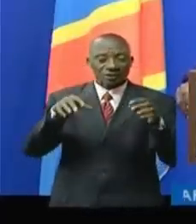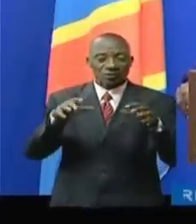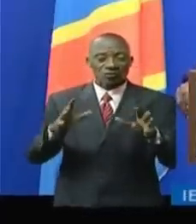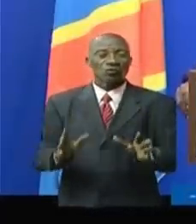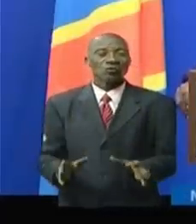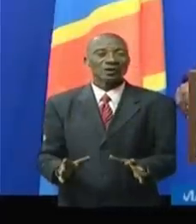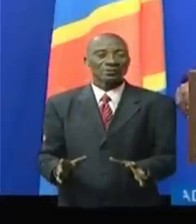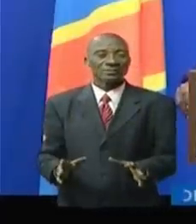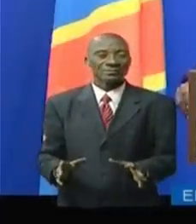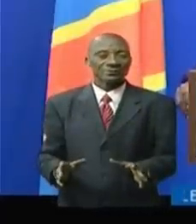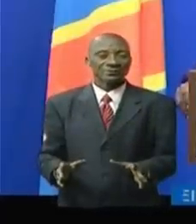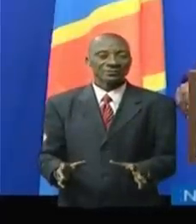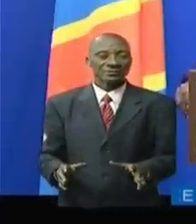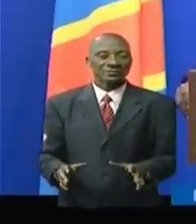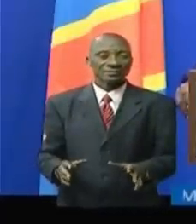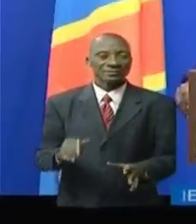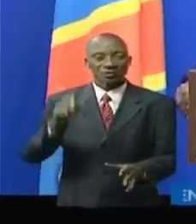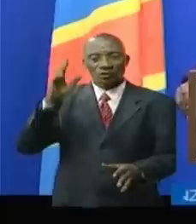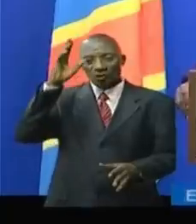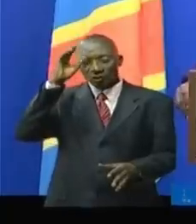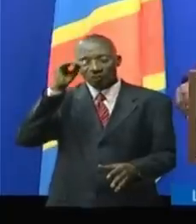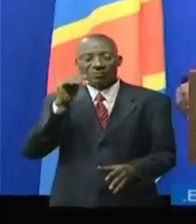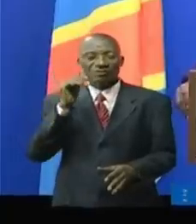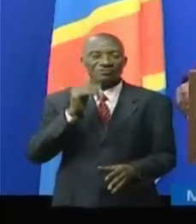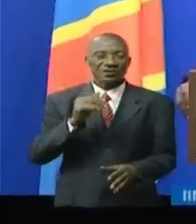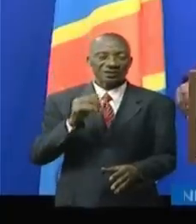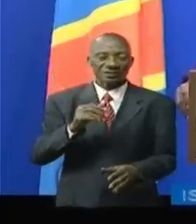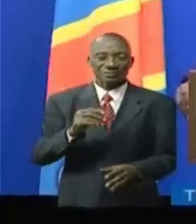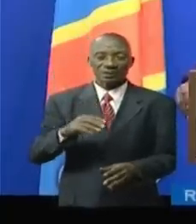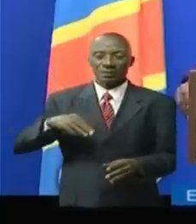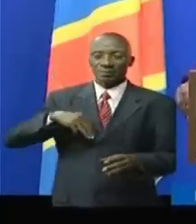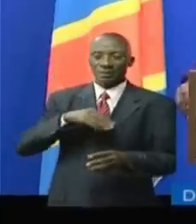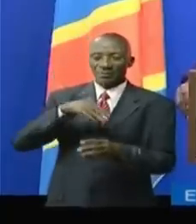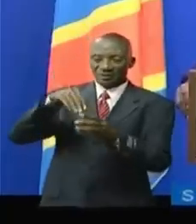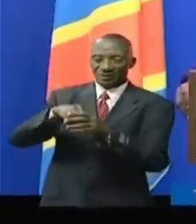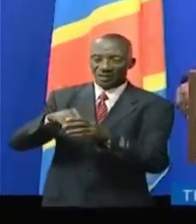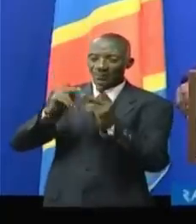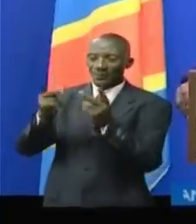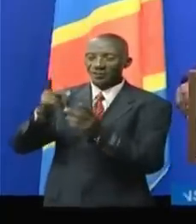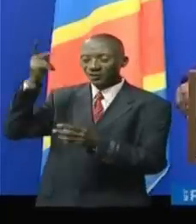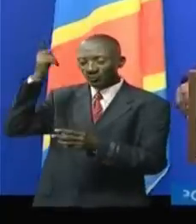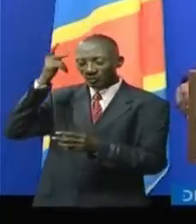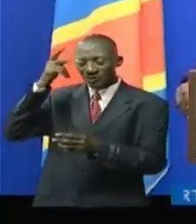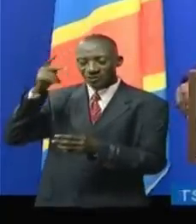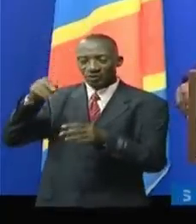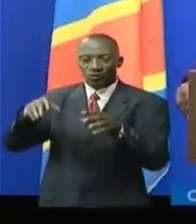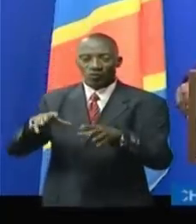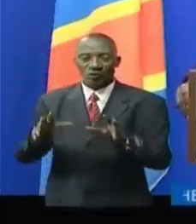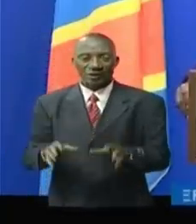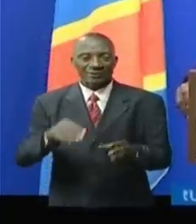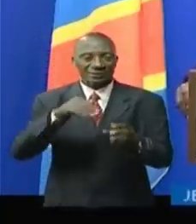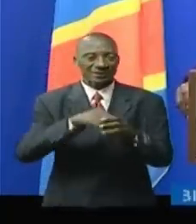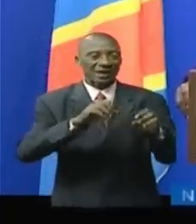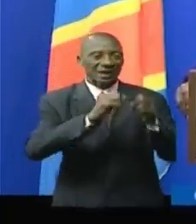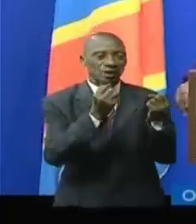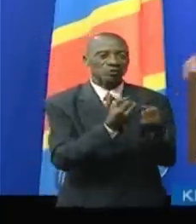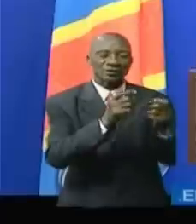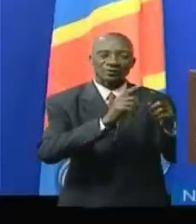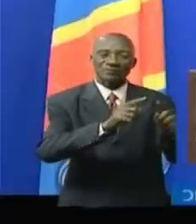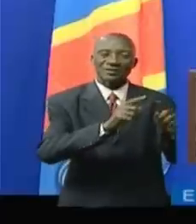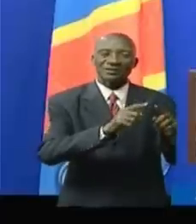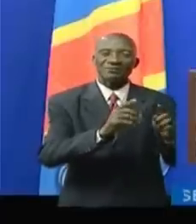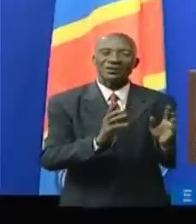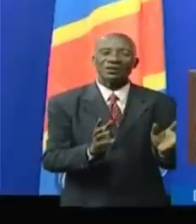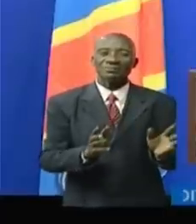libre congolais, membre d'un parti politique congolais, membre d'une association quelconque,